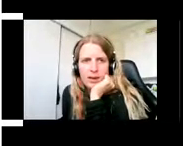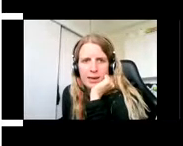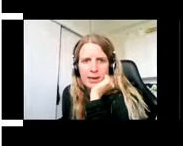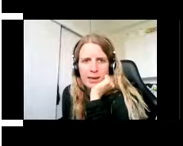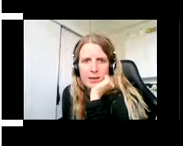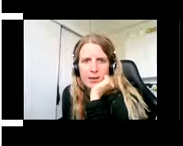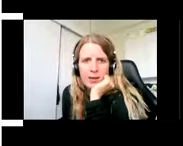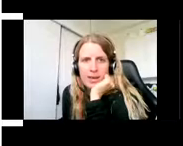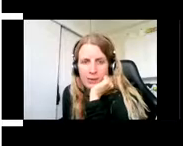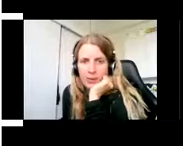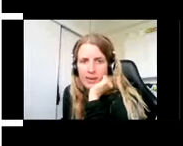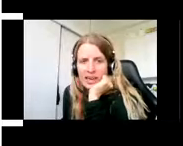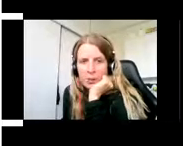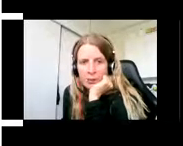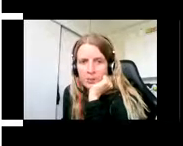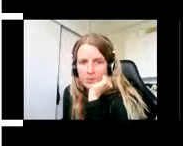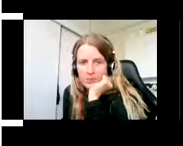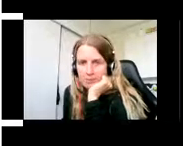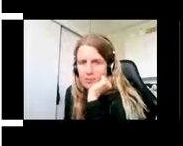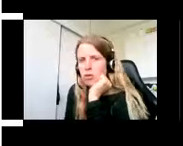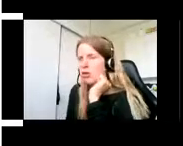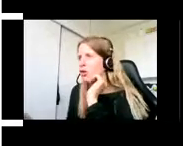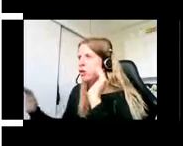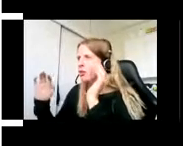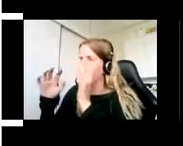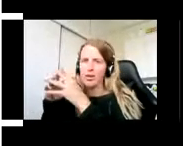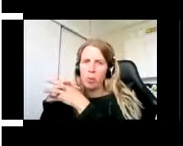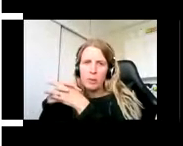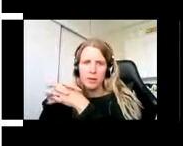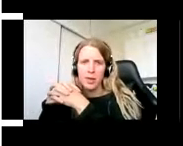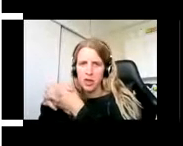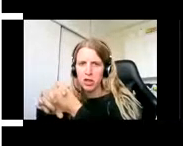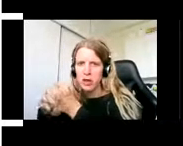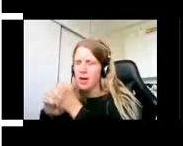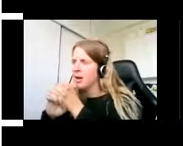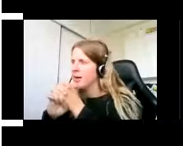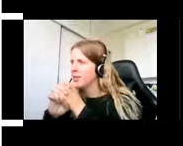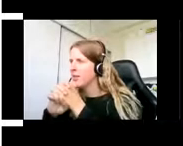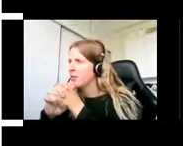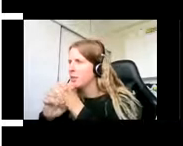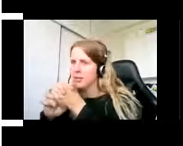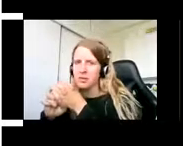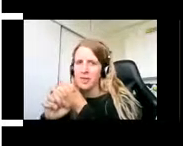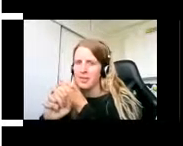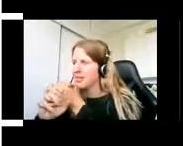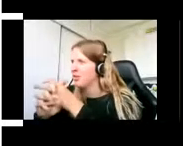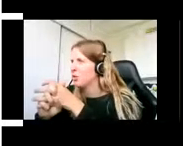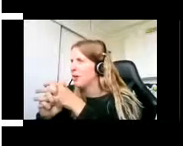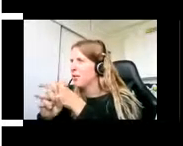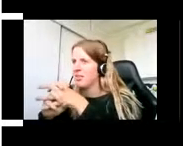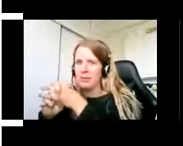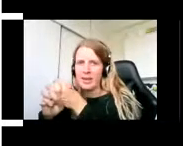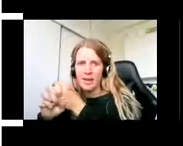volgende slide. Ja, dan hebben we onze grote 1 hobby per week show. Die is afgeschaft